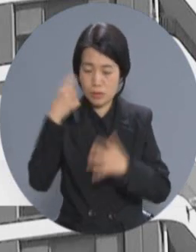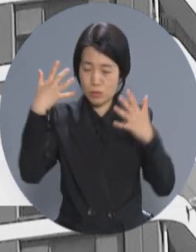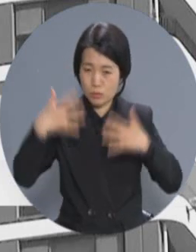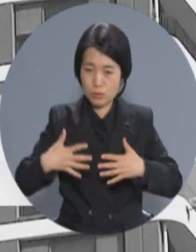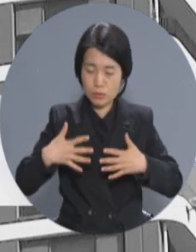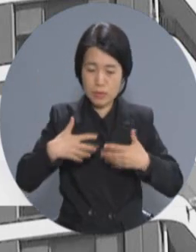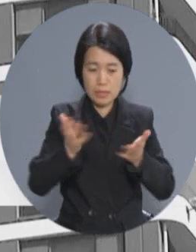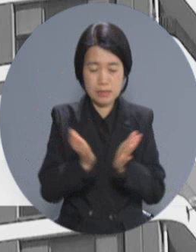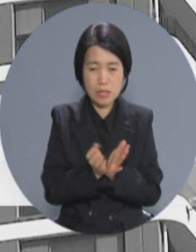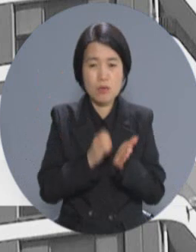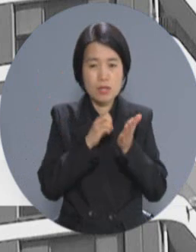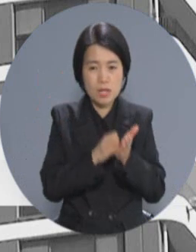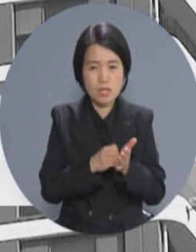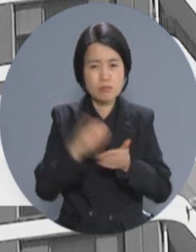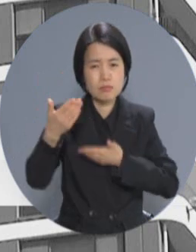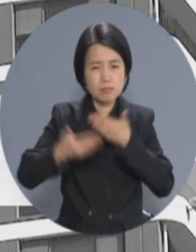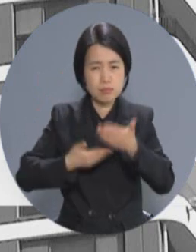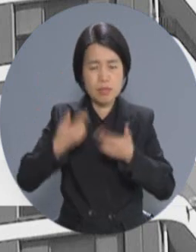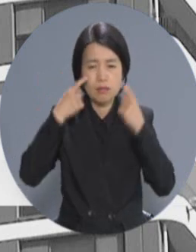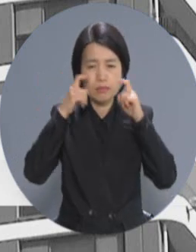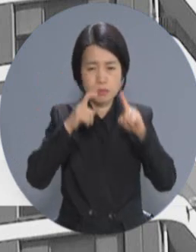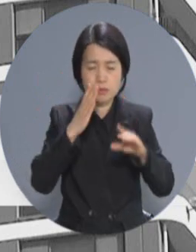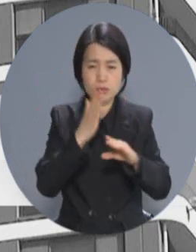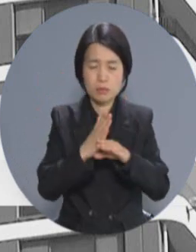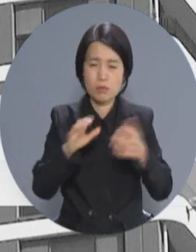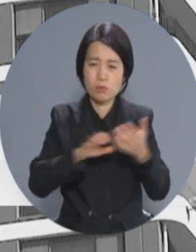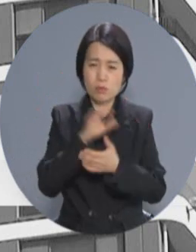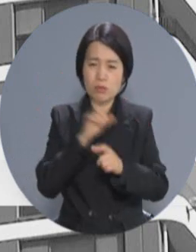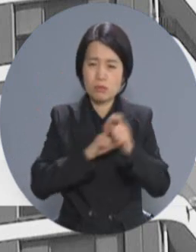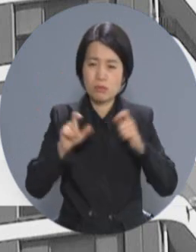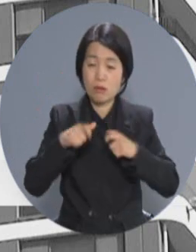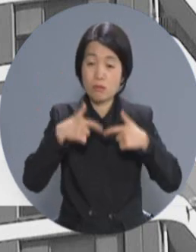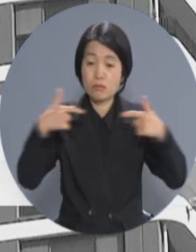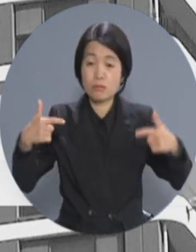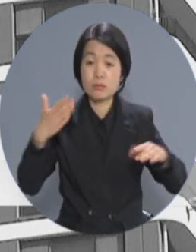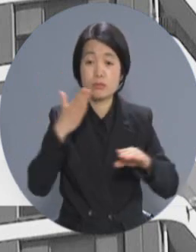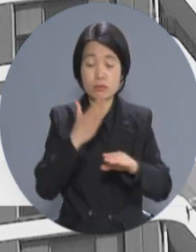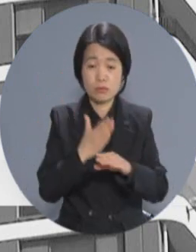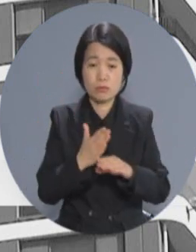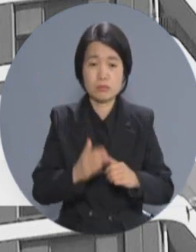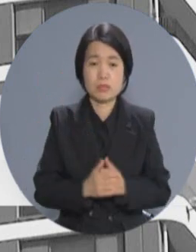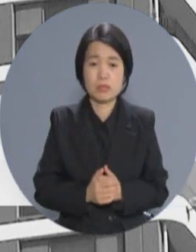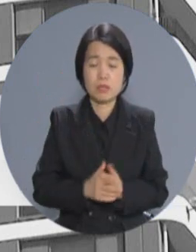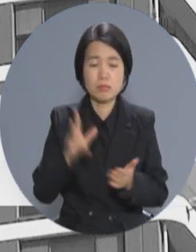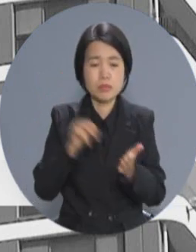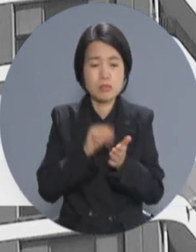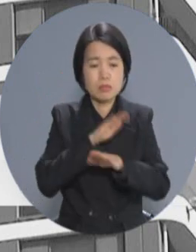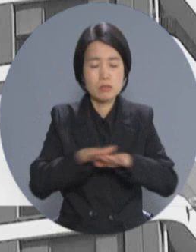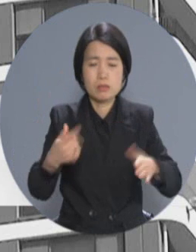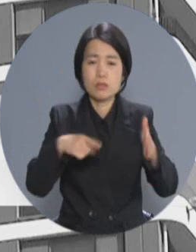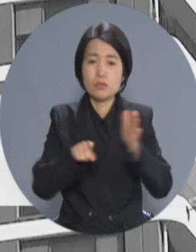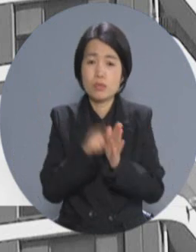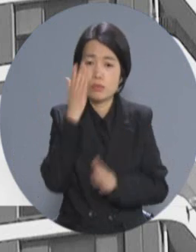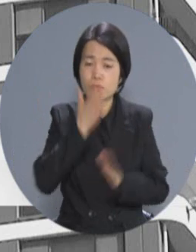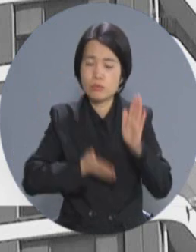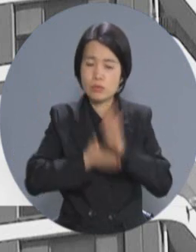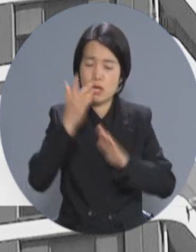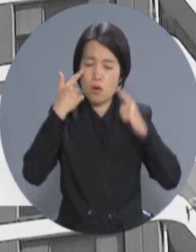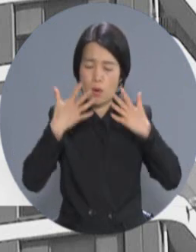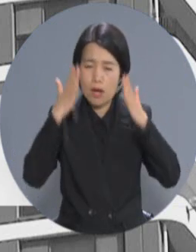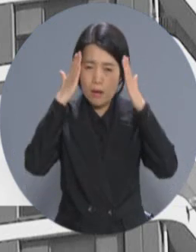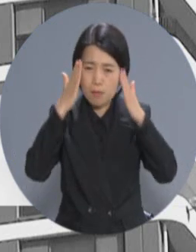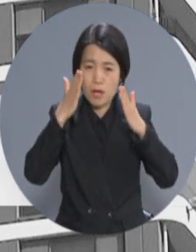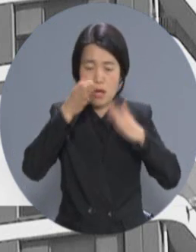당원가입을 거래했다는 의혹까지 제기되면서 관련 논란이 더 확산하고 있는데요 문제 해결을 위해 여수시의